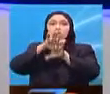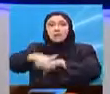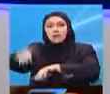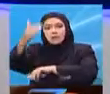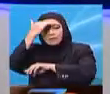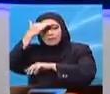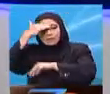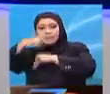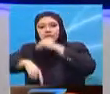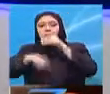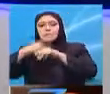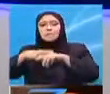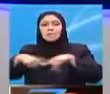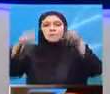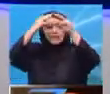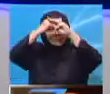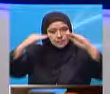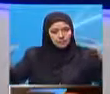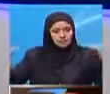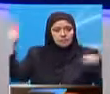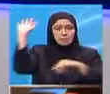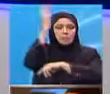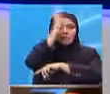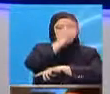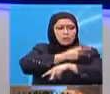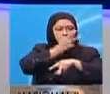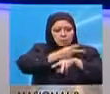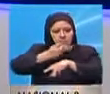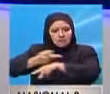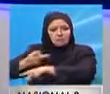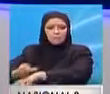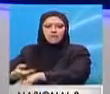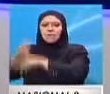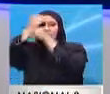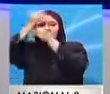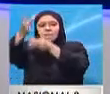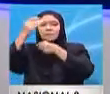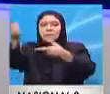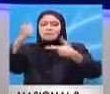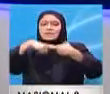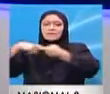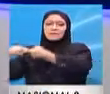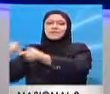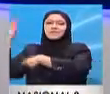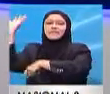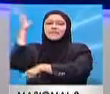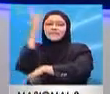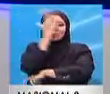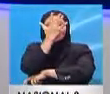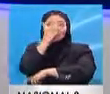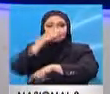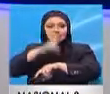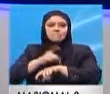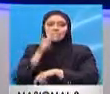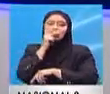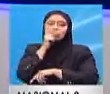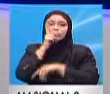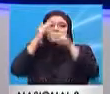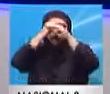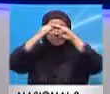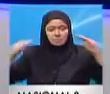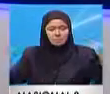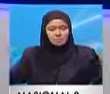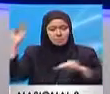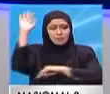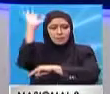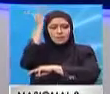mengenai muzium perhutanan yang mempamerkan pelbagai Khazanah dan maklumat berkaitan hutan ya di Kedah muzium perhutanan ditepatkan